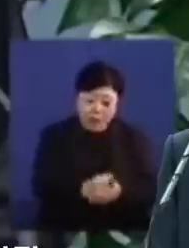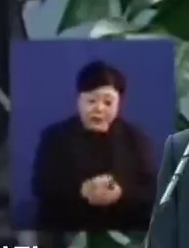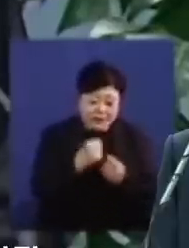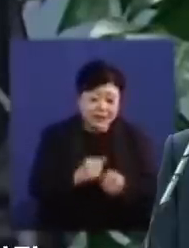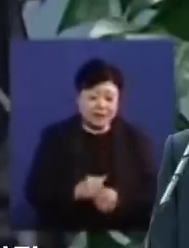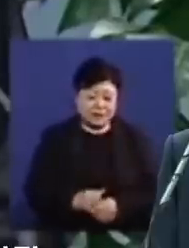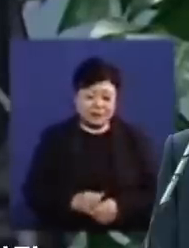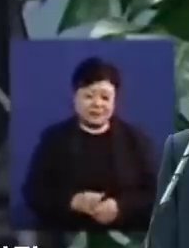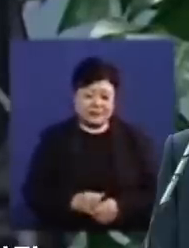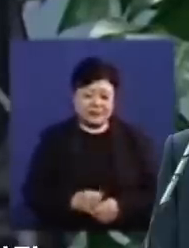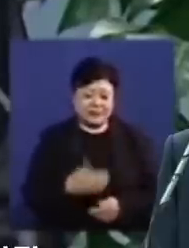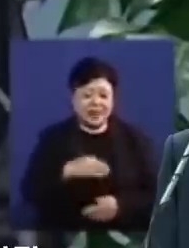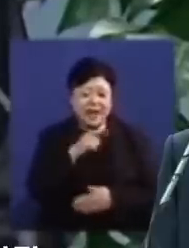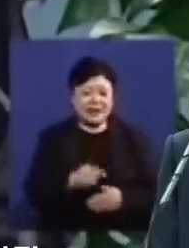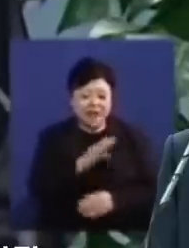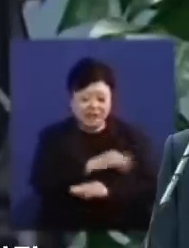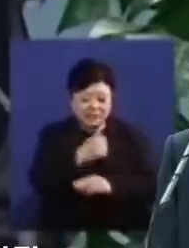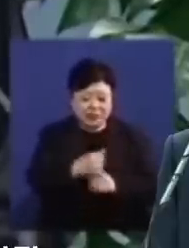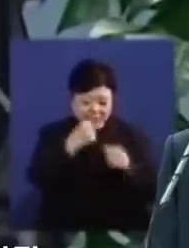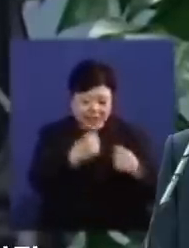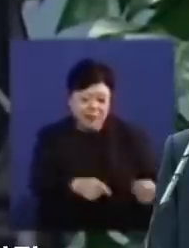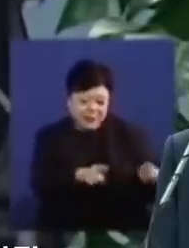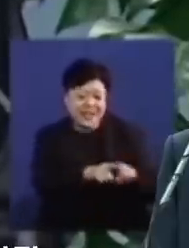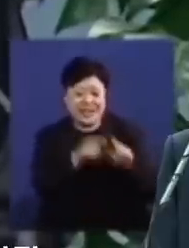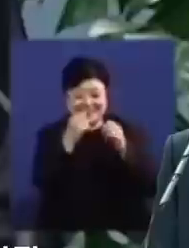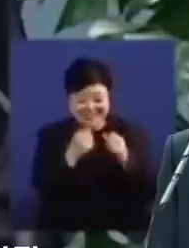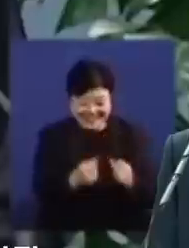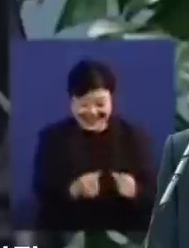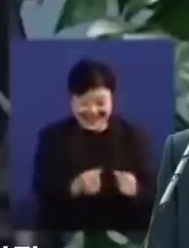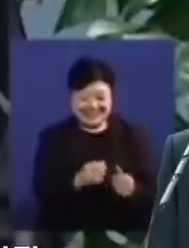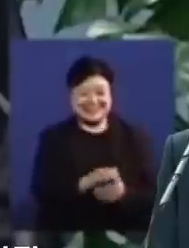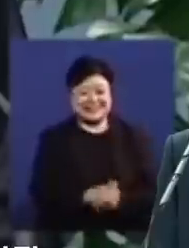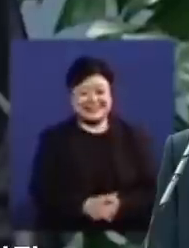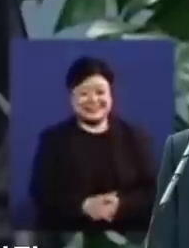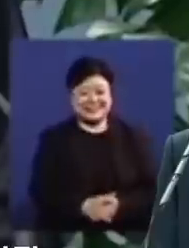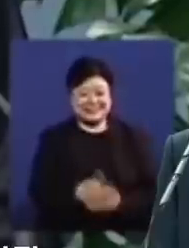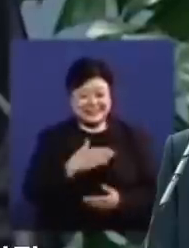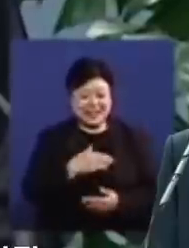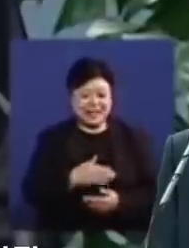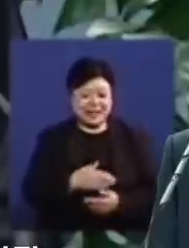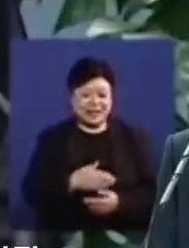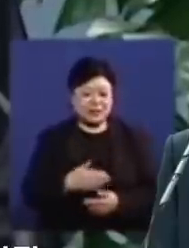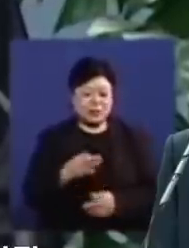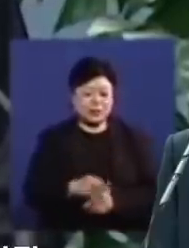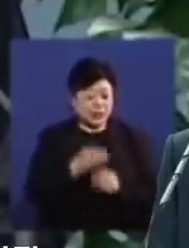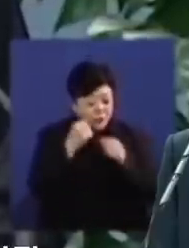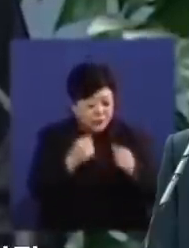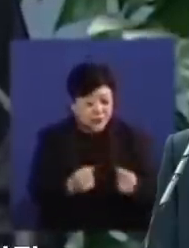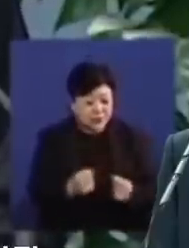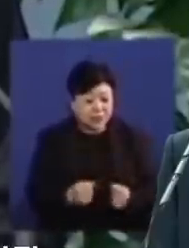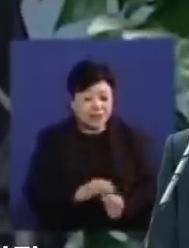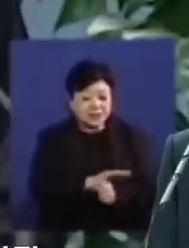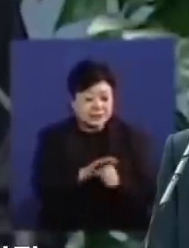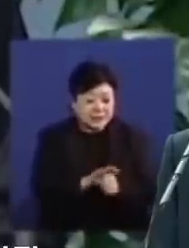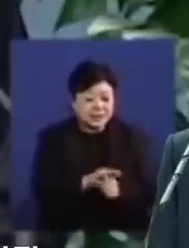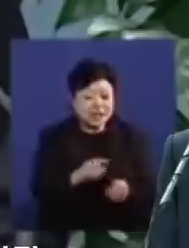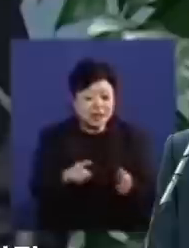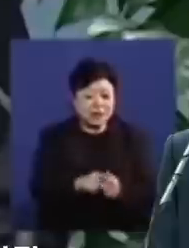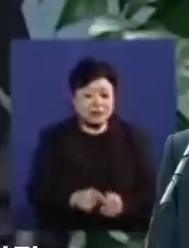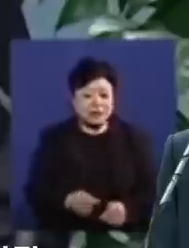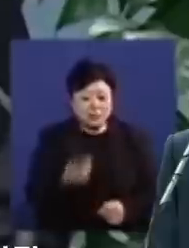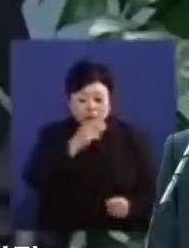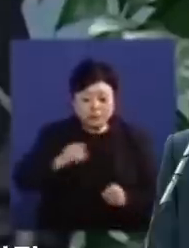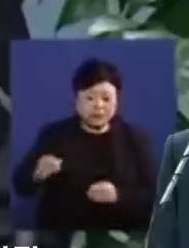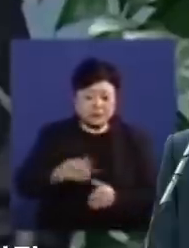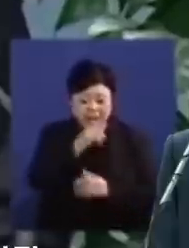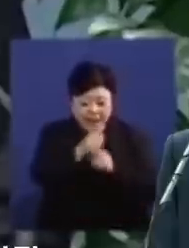것은 내가 아니요 내 안에 그리스도께서 사신 것이라. 내가 이 육체 가운데 사는 것은 나를 사랑하사 나를 위하여 자기 목숨을